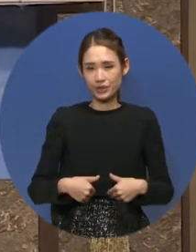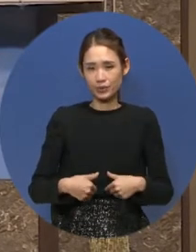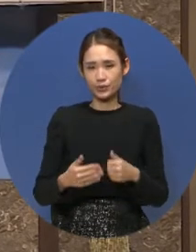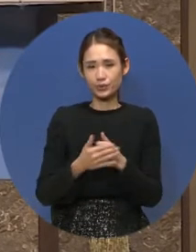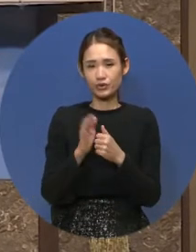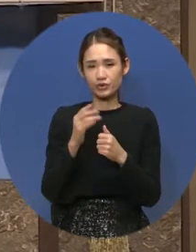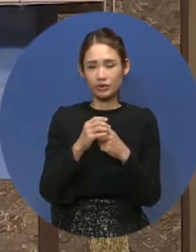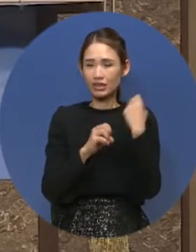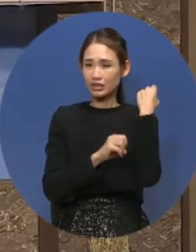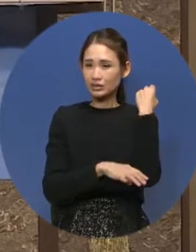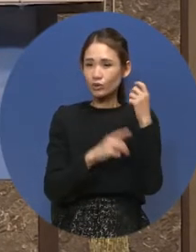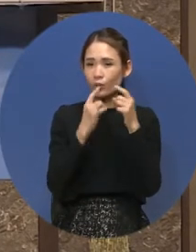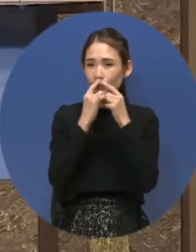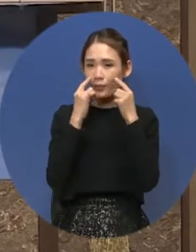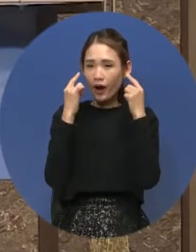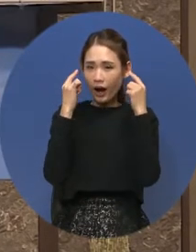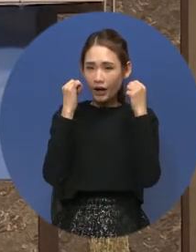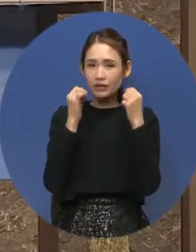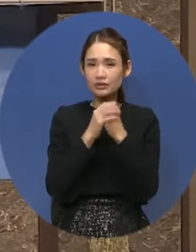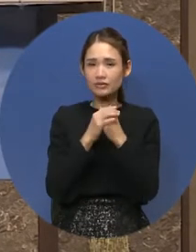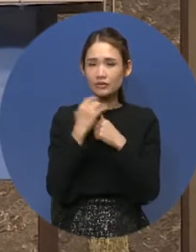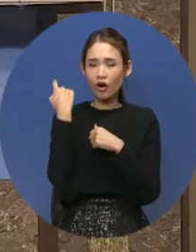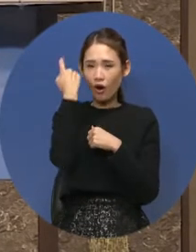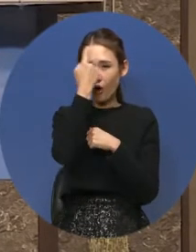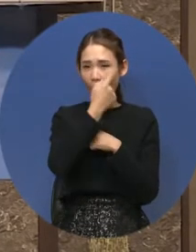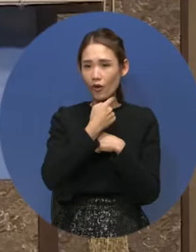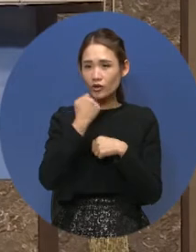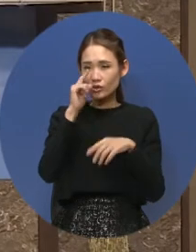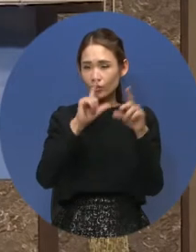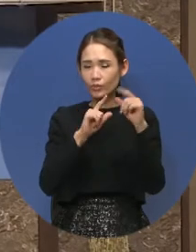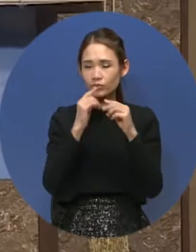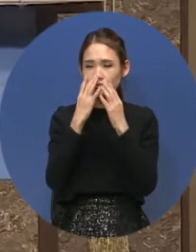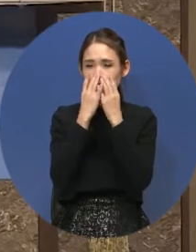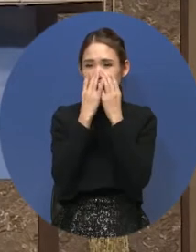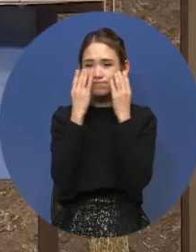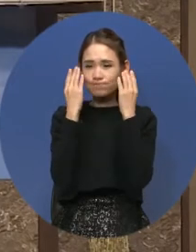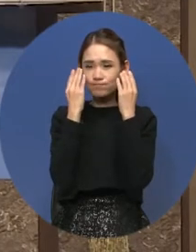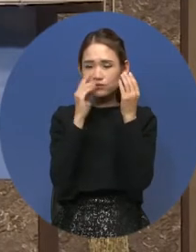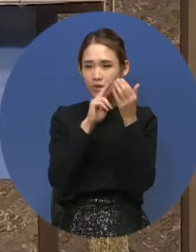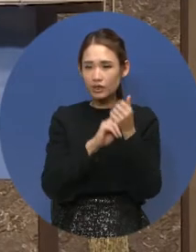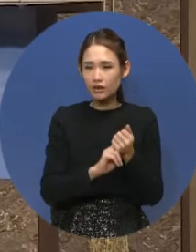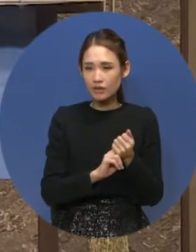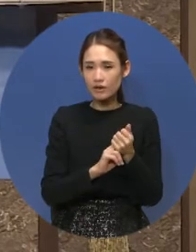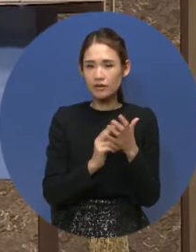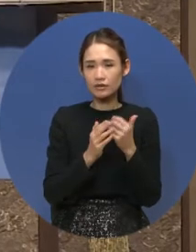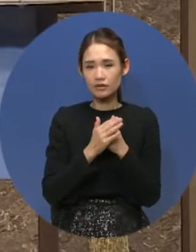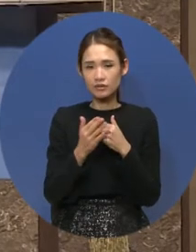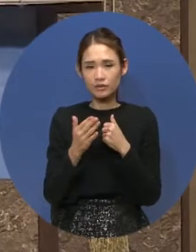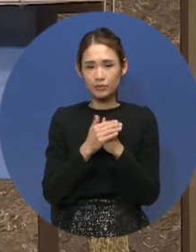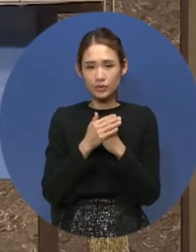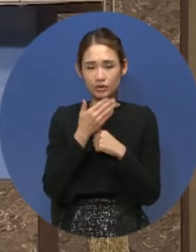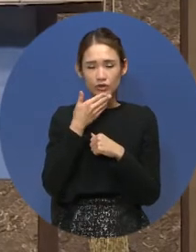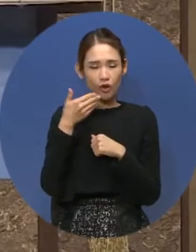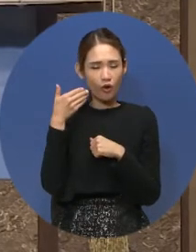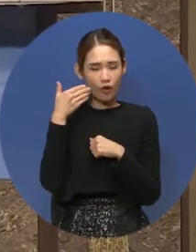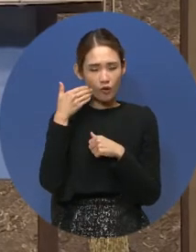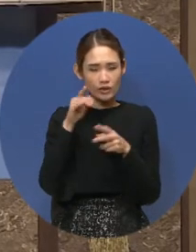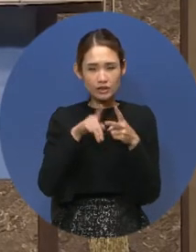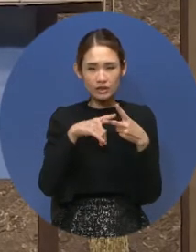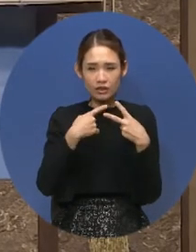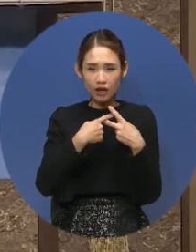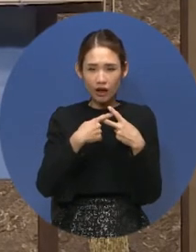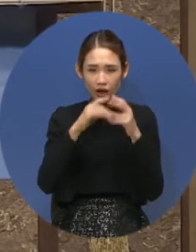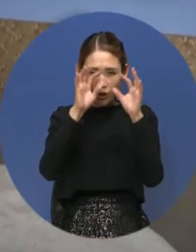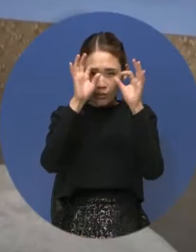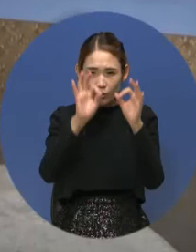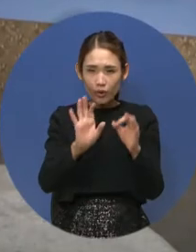기존의 마스크들은 이제 얼굴 모양과 입 모양을 가리기 때문에 청각장애인분들이 이해를 할 수 없습니다. 네.